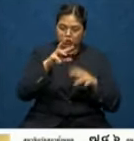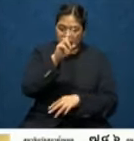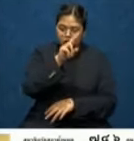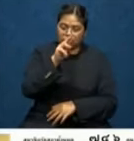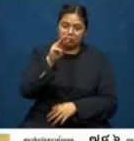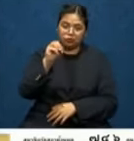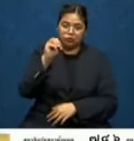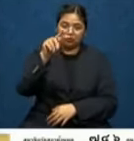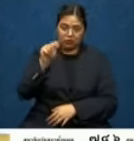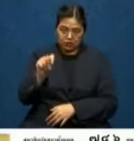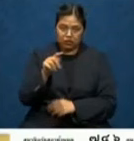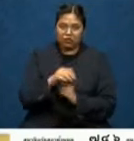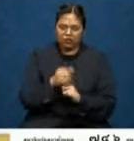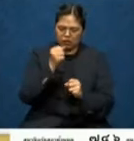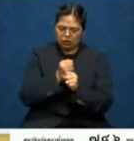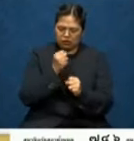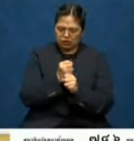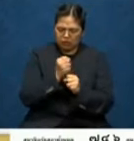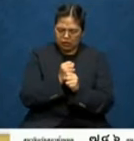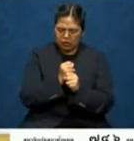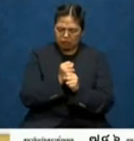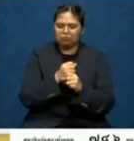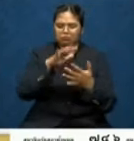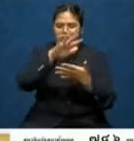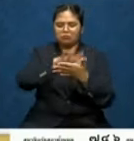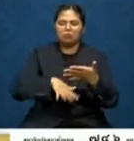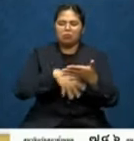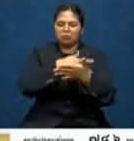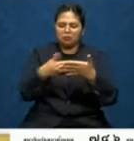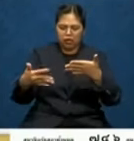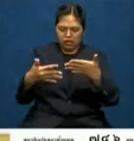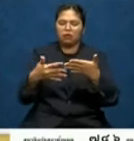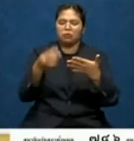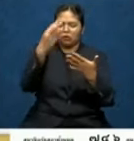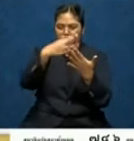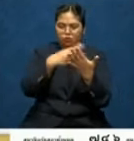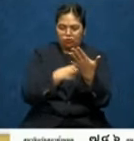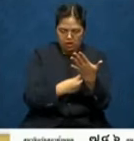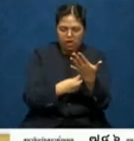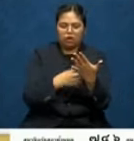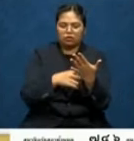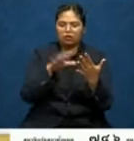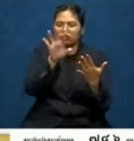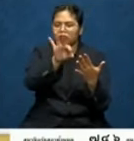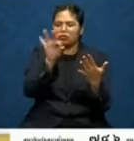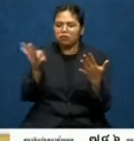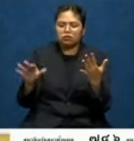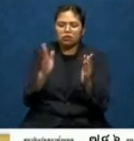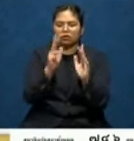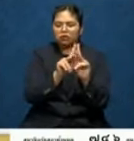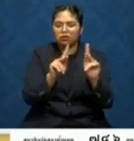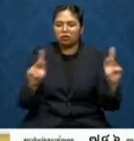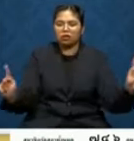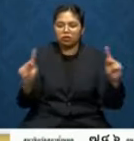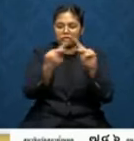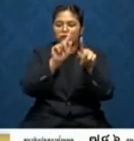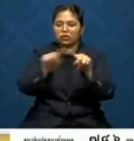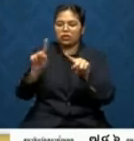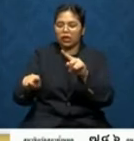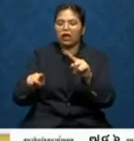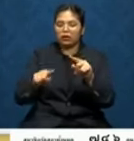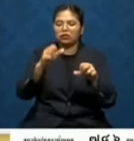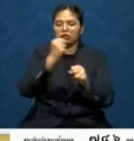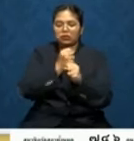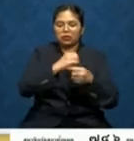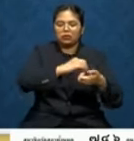ใดคนหนึ่งทำเรื่องนี้เป็นวาระสำคัญและสามารถที่จะดึงทุกกระทรวงมาทำงานร่วมกันได้เพื่อที่จะ